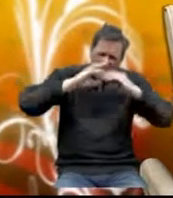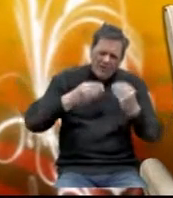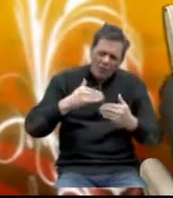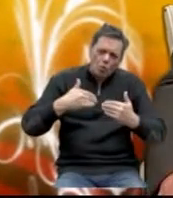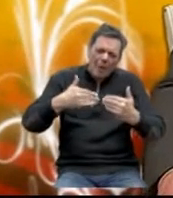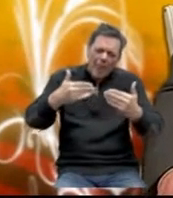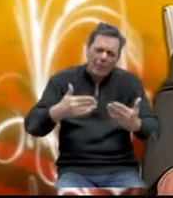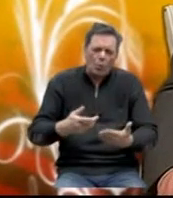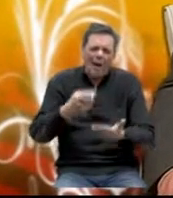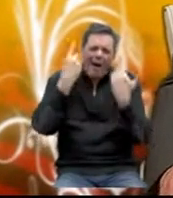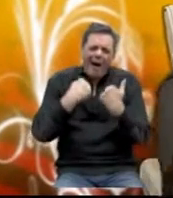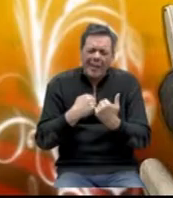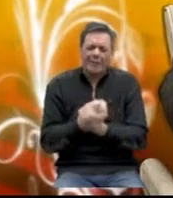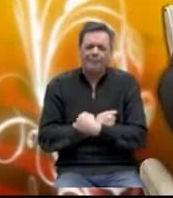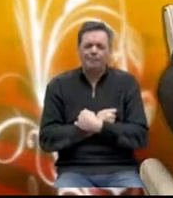napreduje,